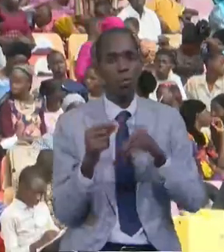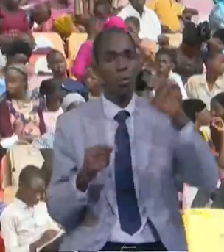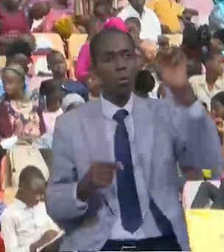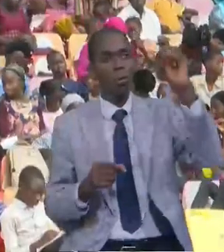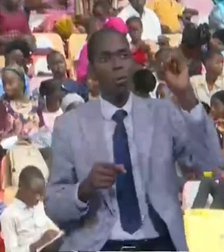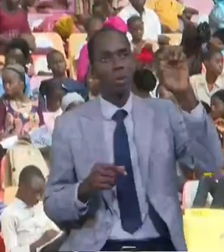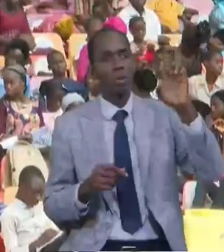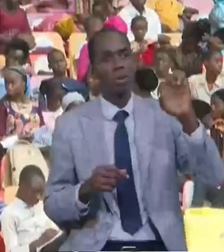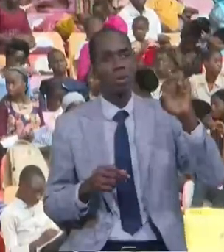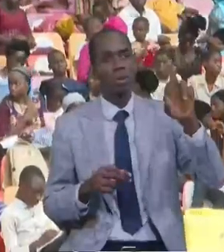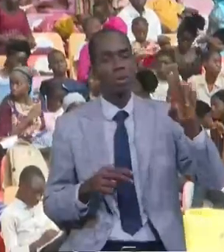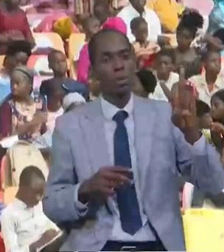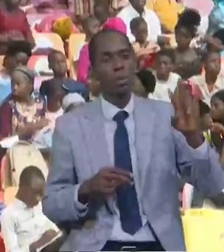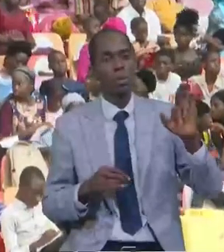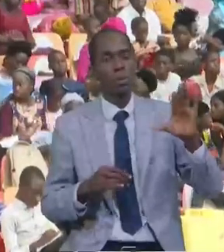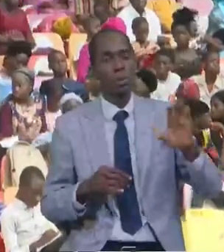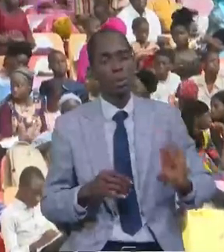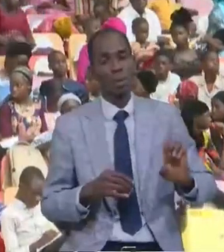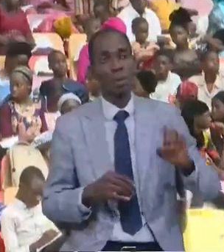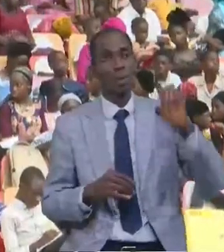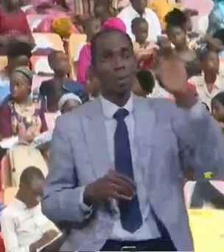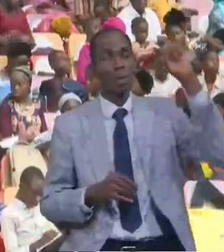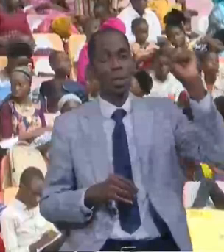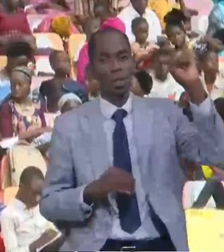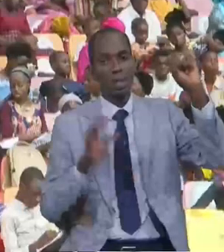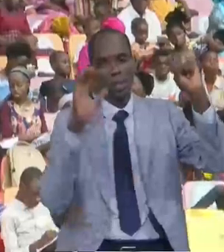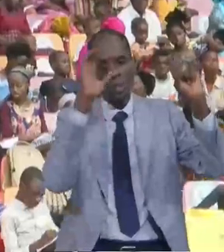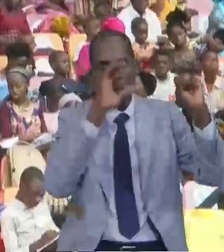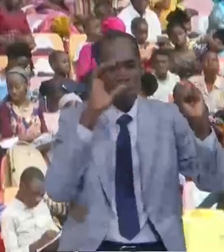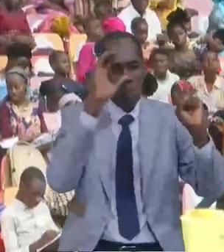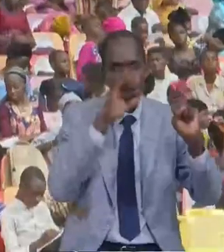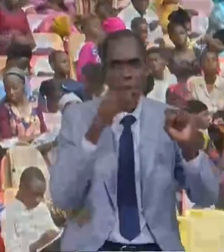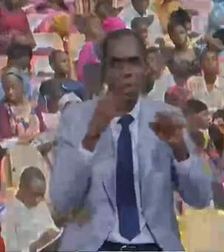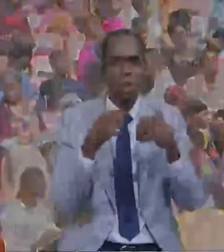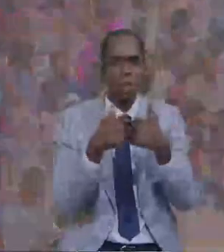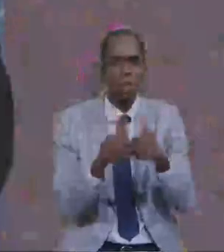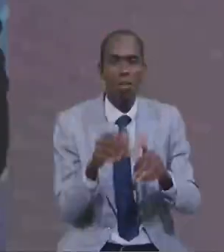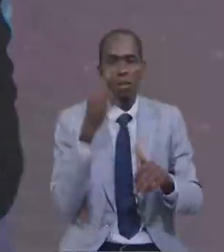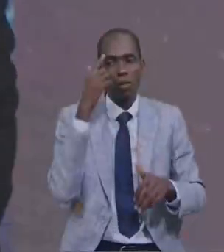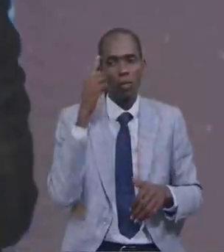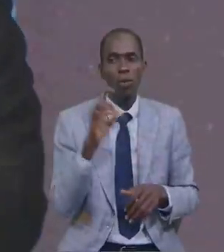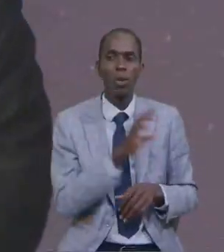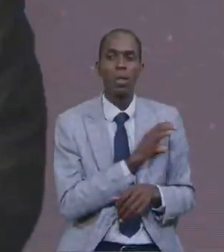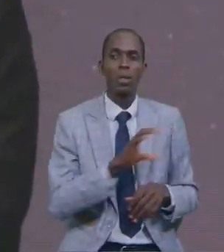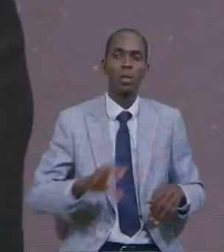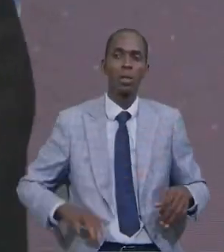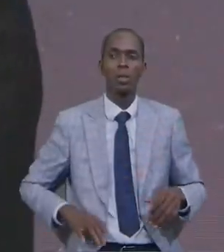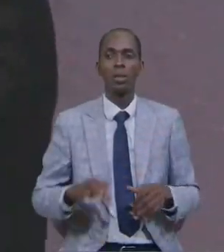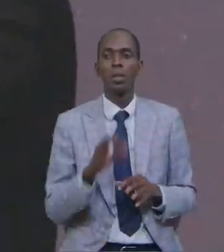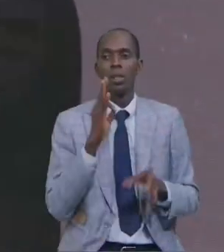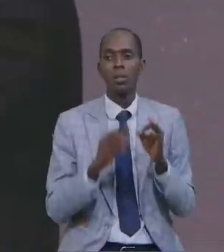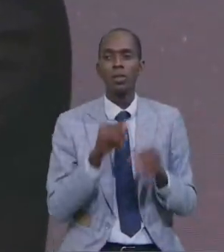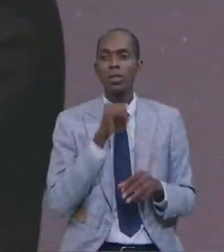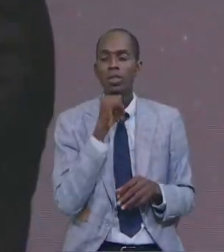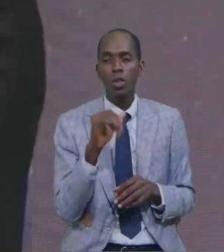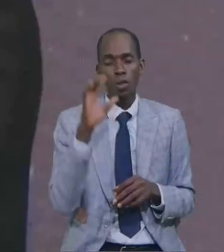Chercher les perdus pour Christ. Si tu ne cherches pas les perdus, si tu es en un seul endroit là-bas et tu penses que tu sais